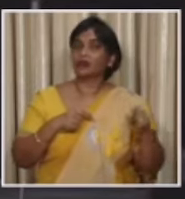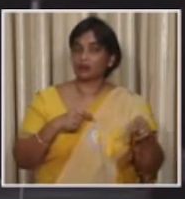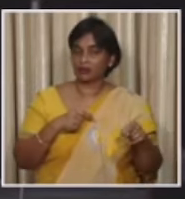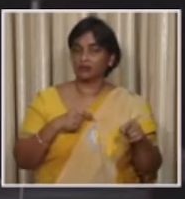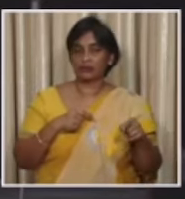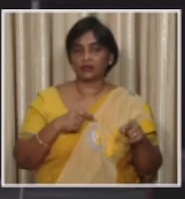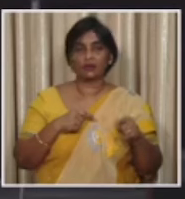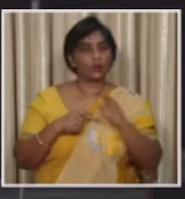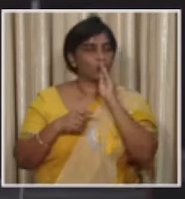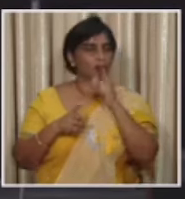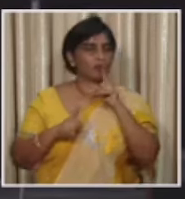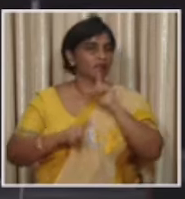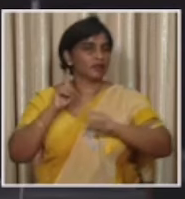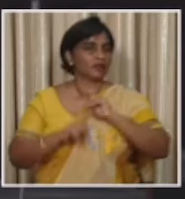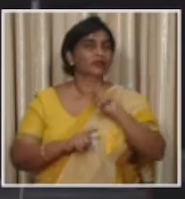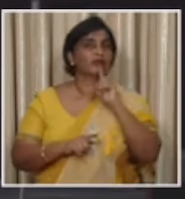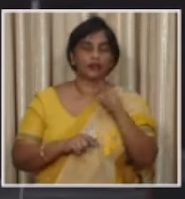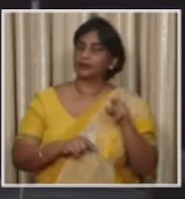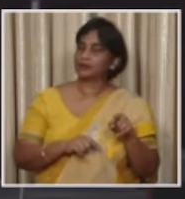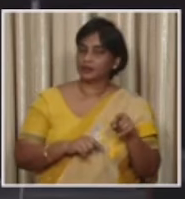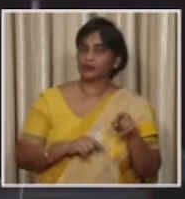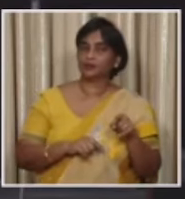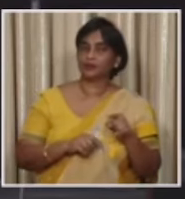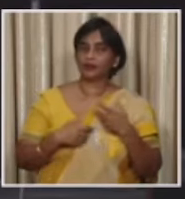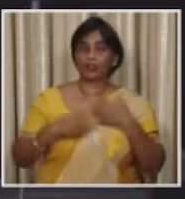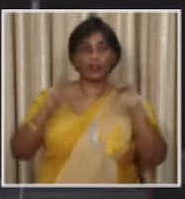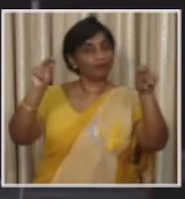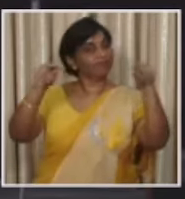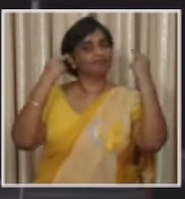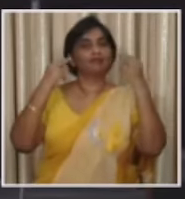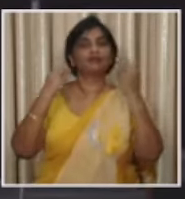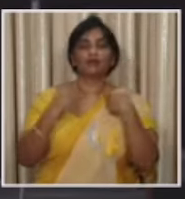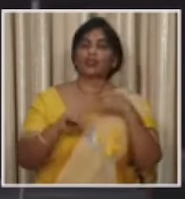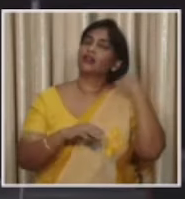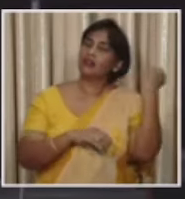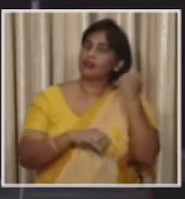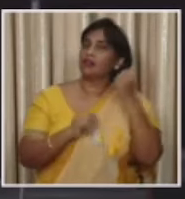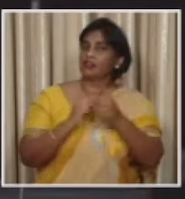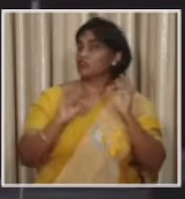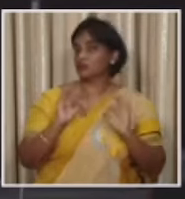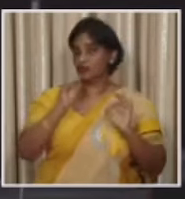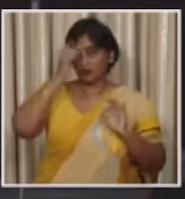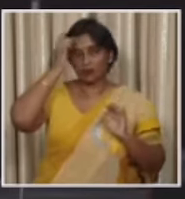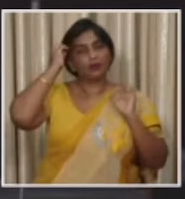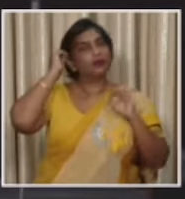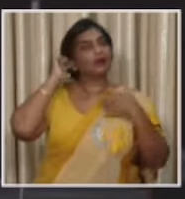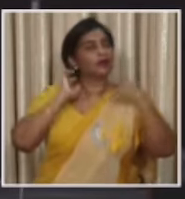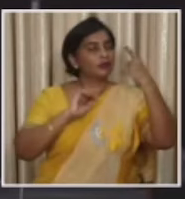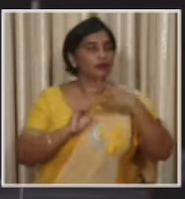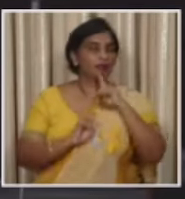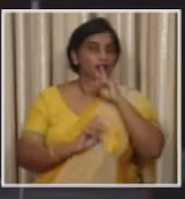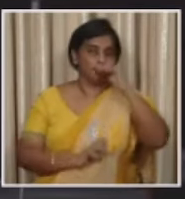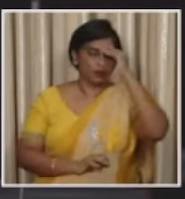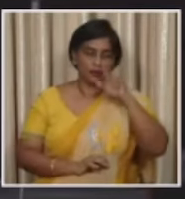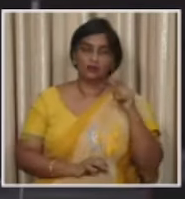අපි සාමාන්‍ය ව්‍යවහාර භාෂාවෙන් කියනවා වගේ ගැලරිය පිනවන කතා ටිකක් කරන්න තමයි මේ සූදානම් වෙන්නේ. ගරු නියෝජ්‍ය